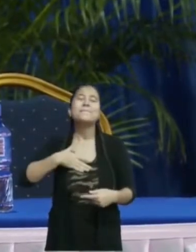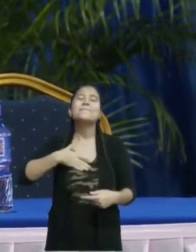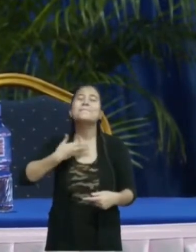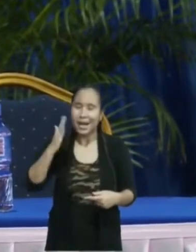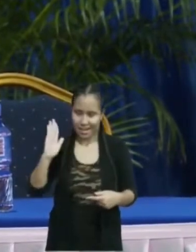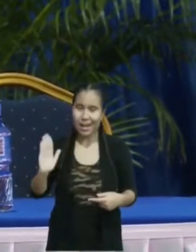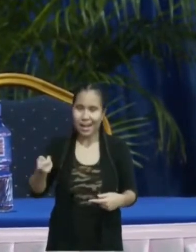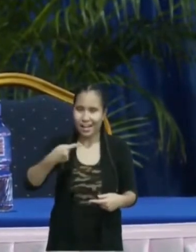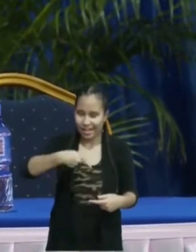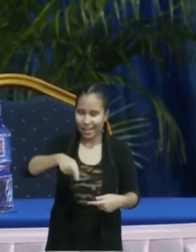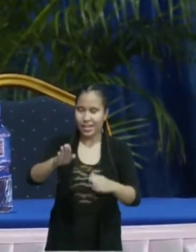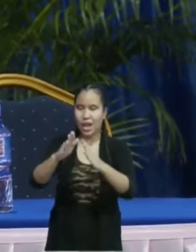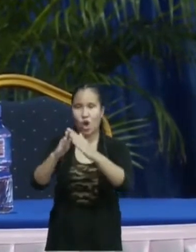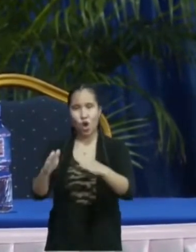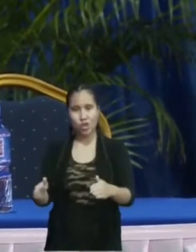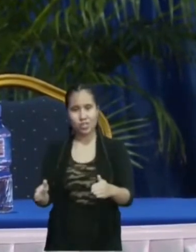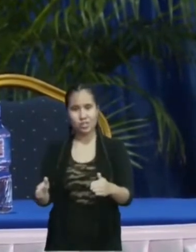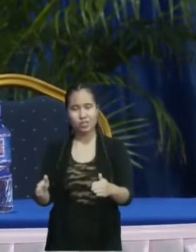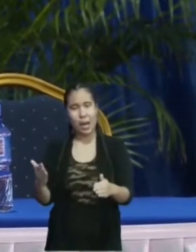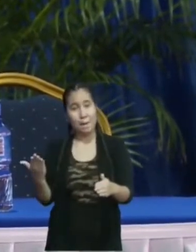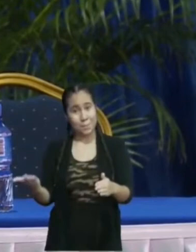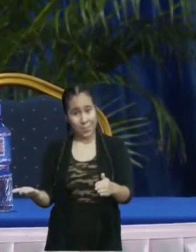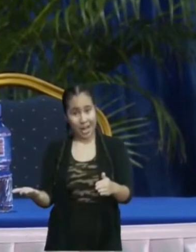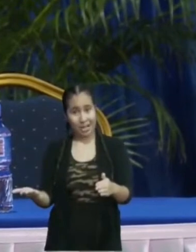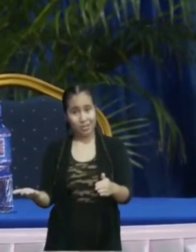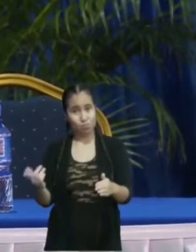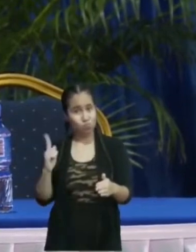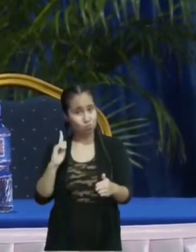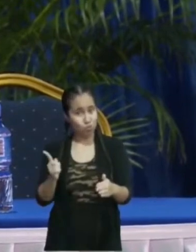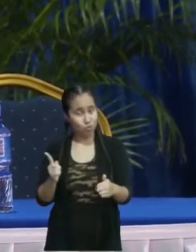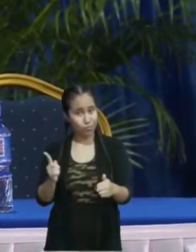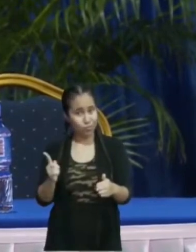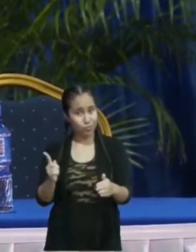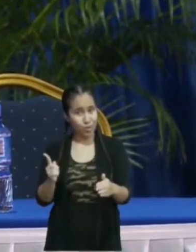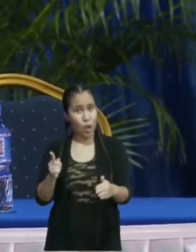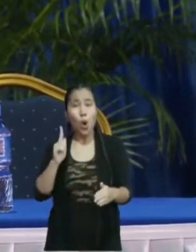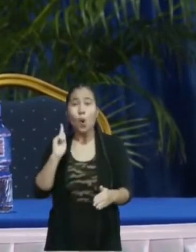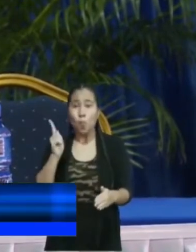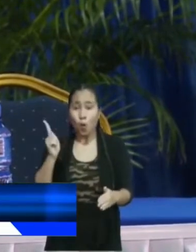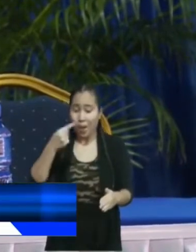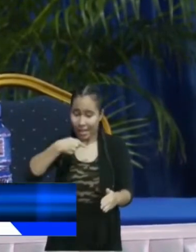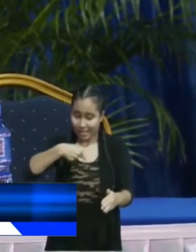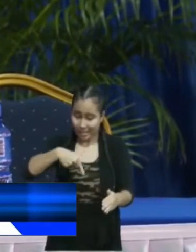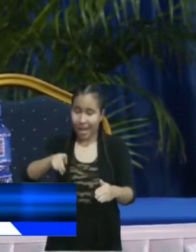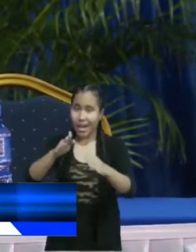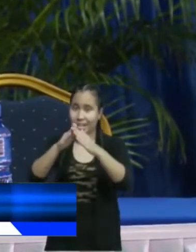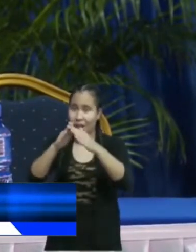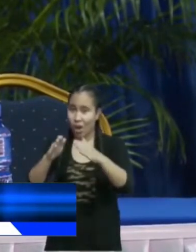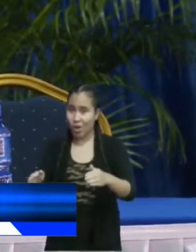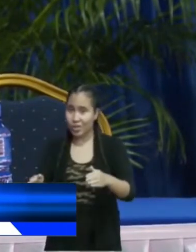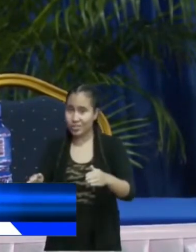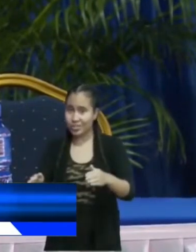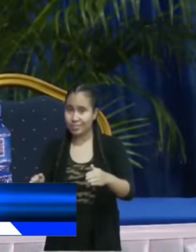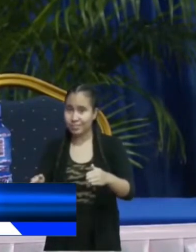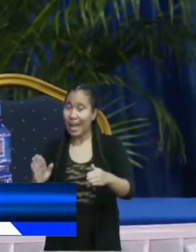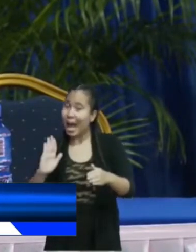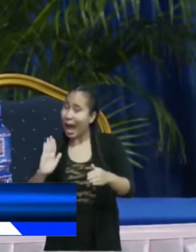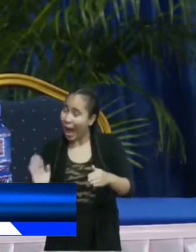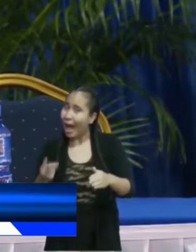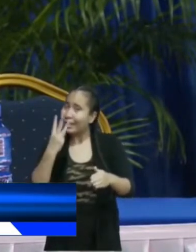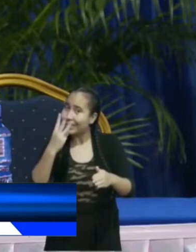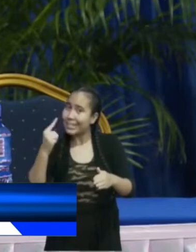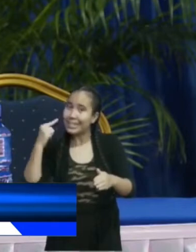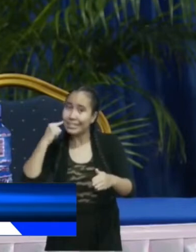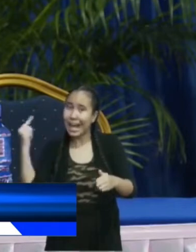sturen. Waarbij natuurlijk wel geldt dat zij op het moment dat je ze naar huis stuurt al minstens 3 dagen